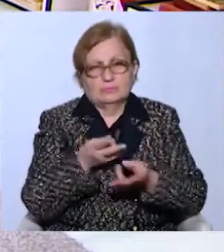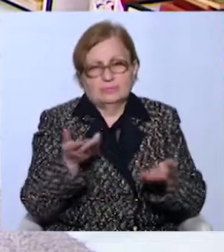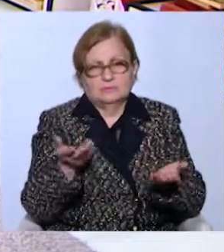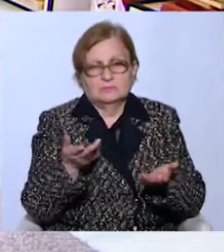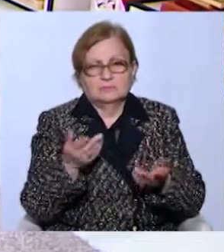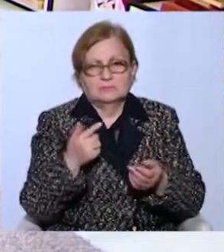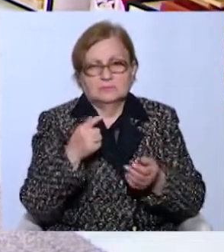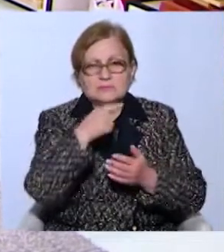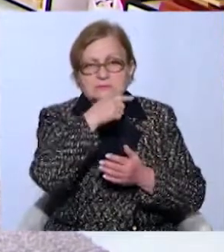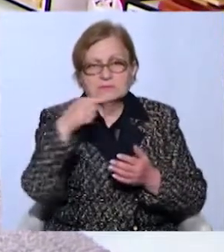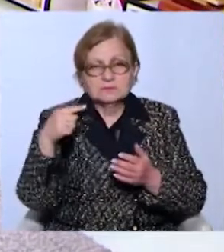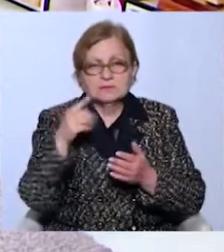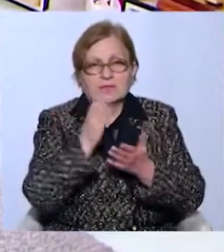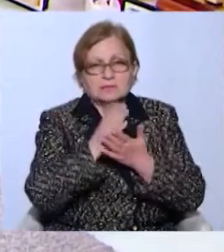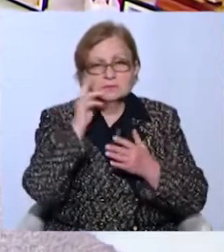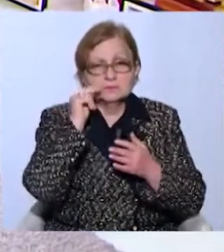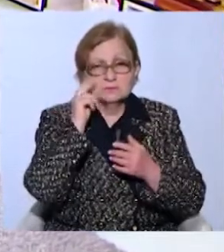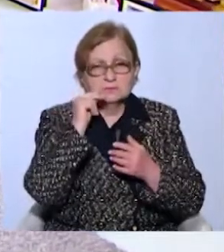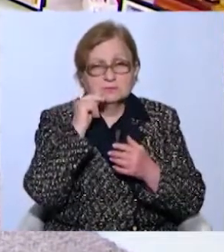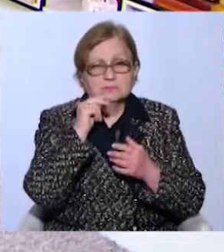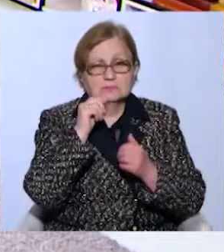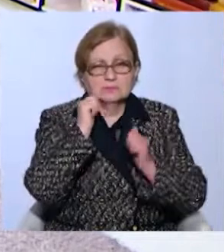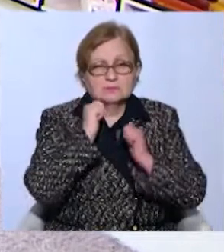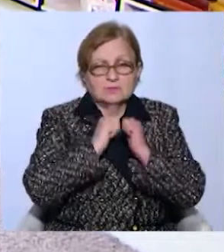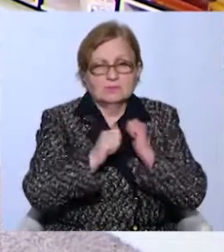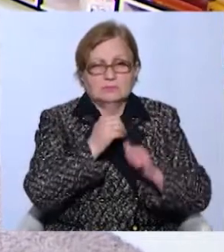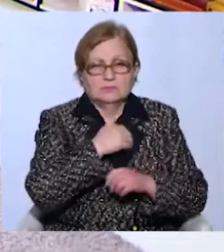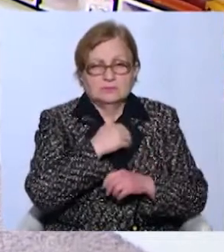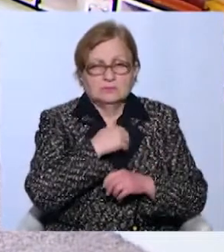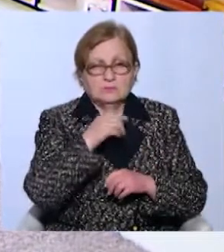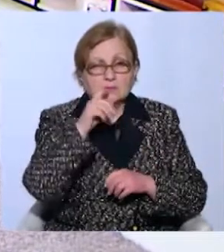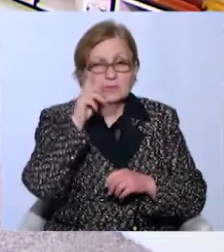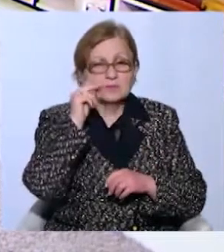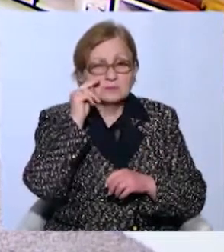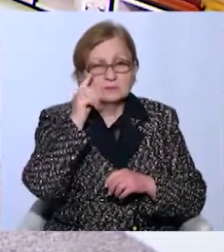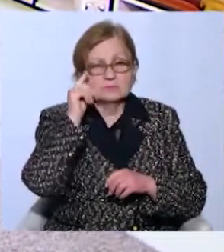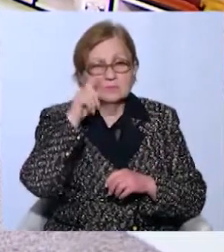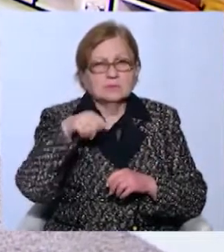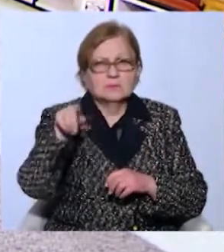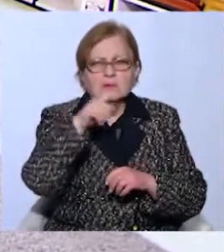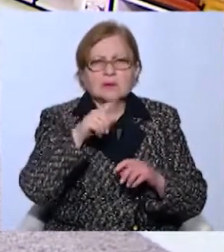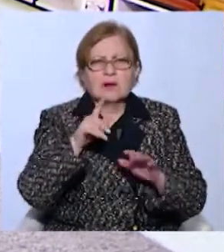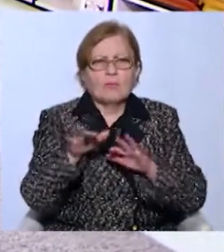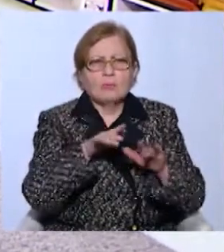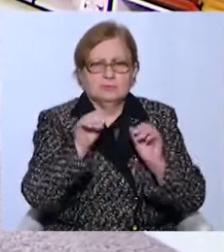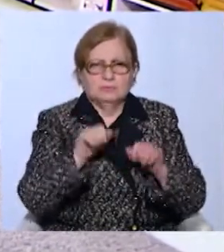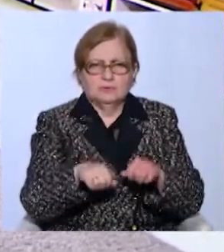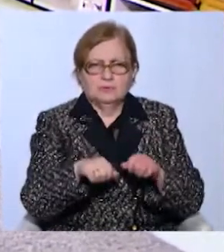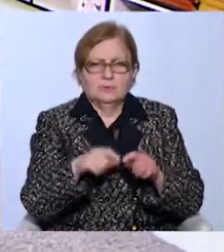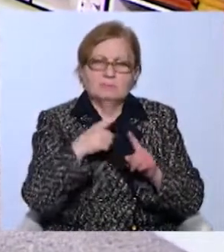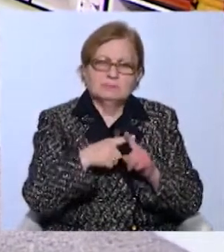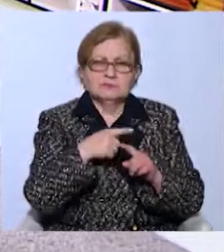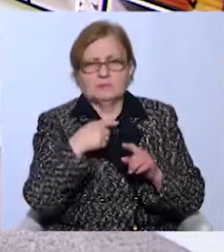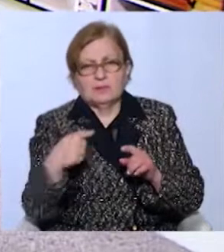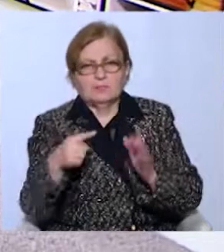tkhil vambob, cila diari ritskhi, da, qoviltvis memida, ritskhebs zevitsode, mokmedebebi. Eseri,